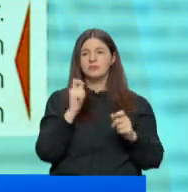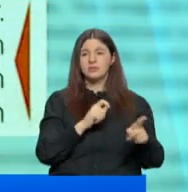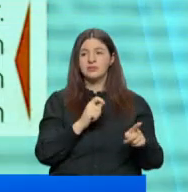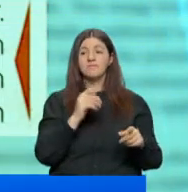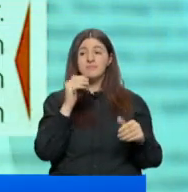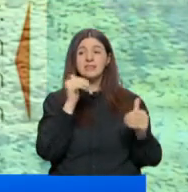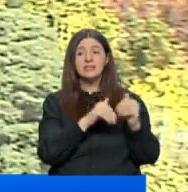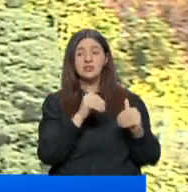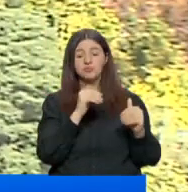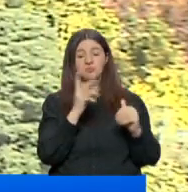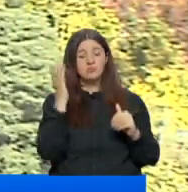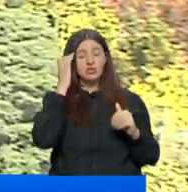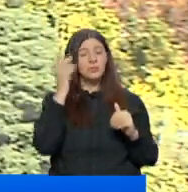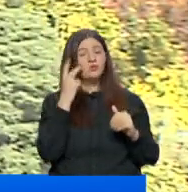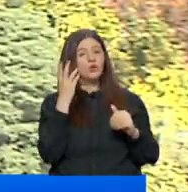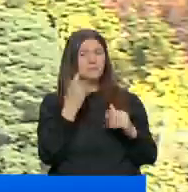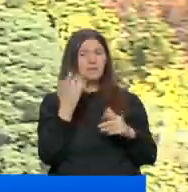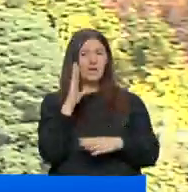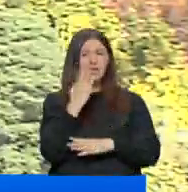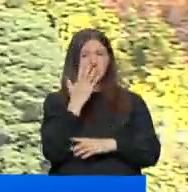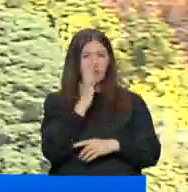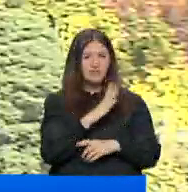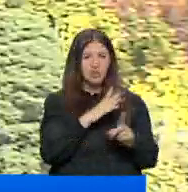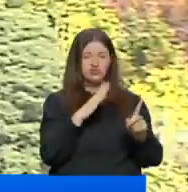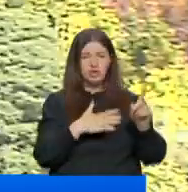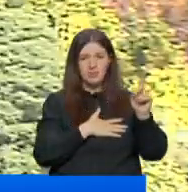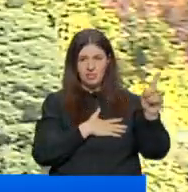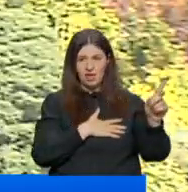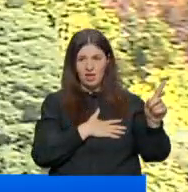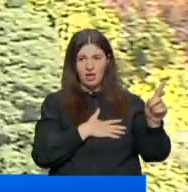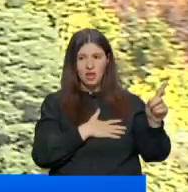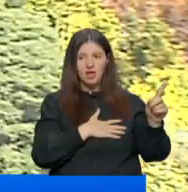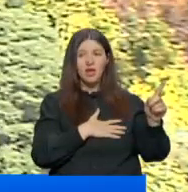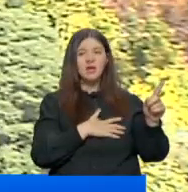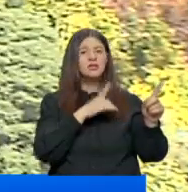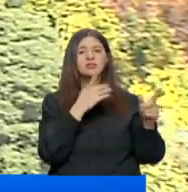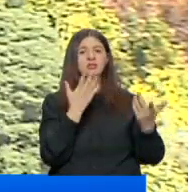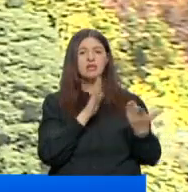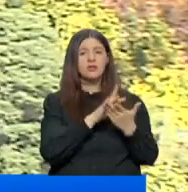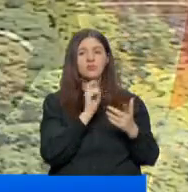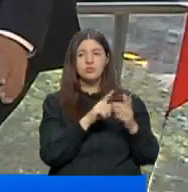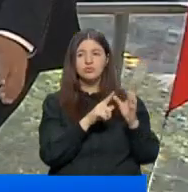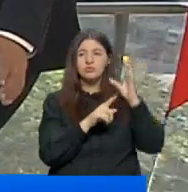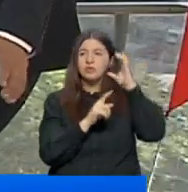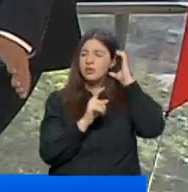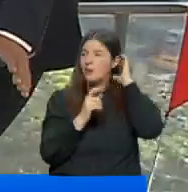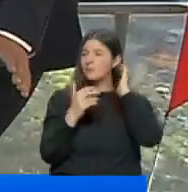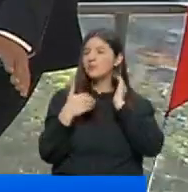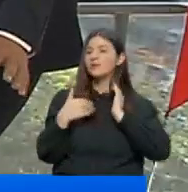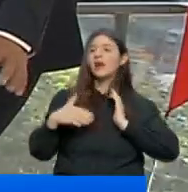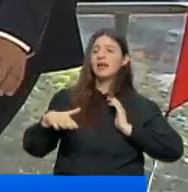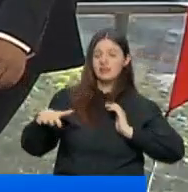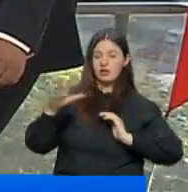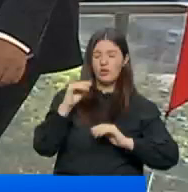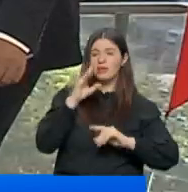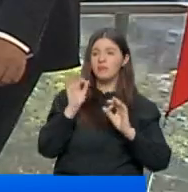Seçim başlığına dönecek olursak, bir Kasım beklentisi var Cumhuriyet Halk Partisi'nde. Siz nasıl yaklaşıyorsunuz? Ya, bizim genel değerlendirmemiz şu,